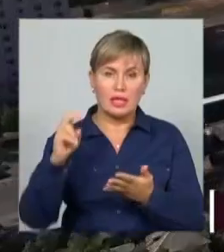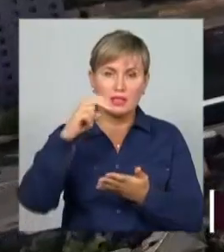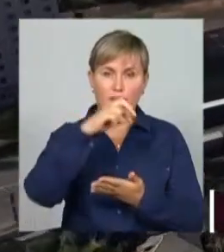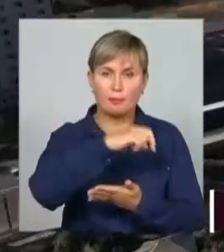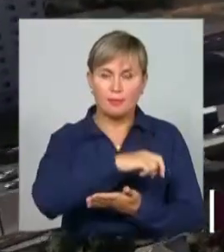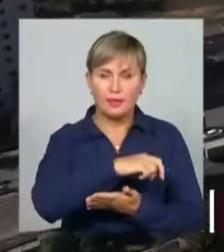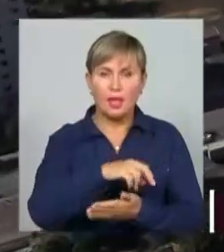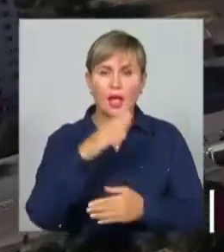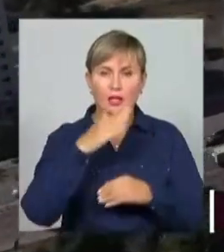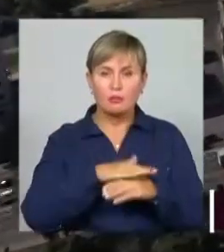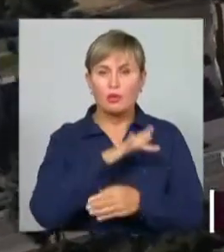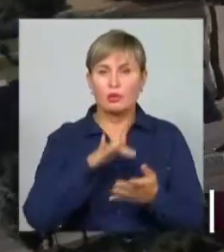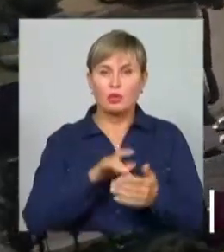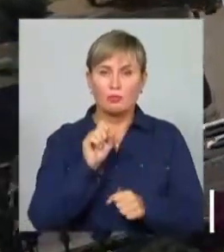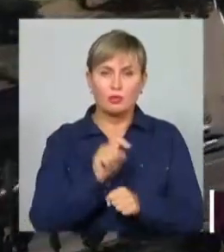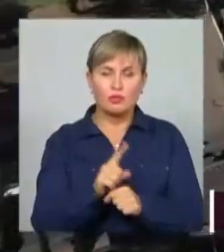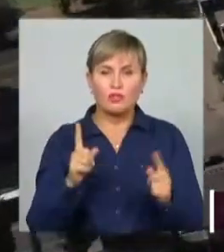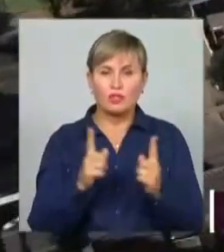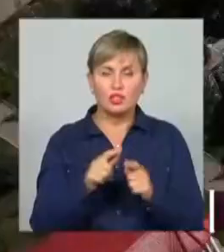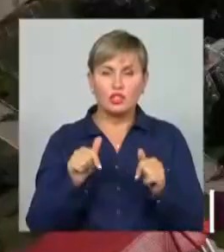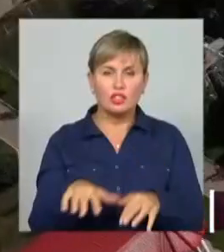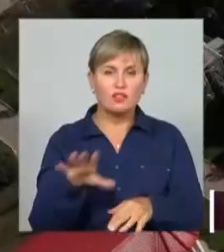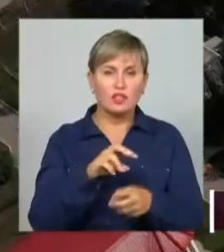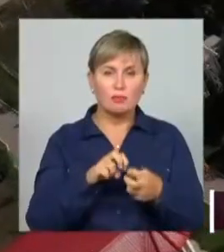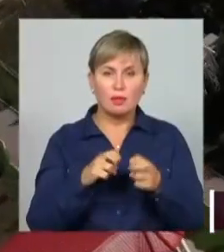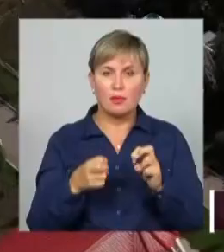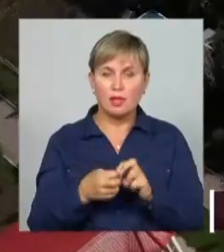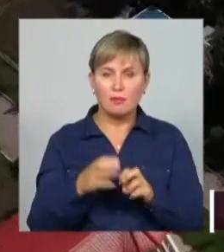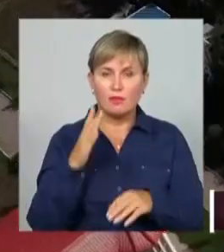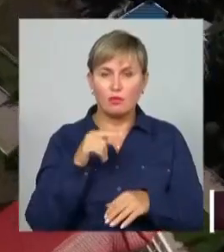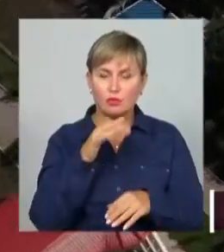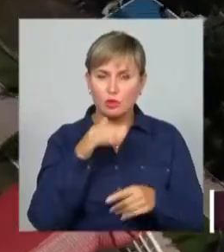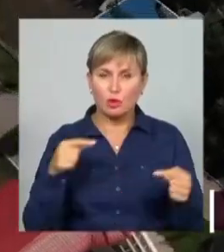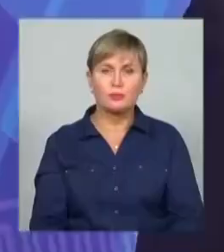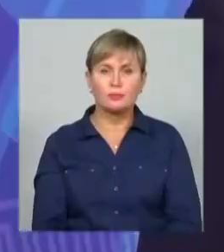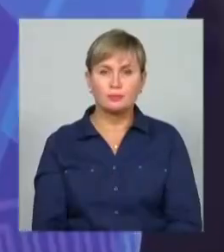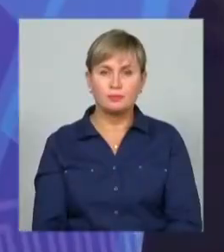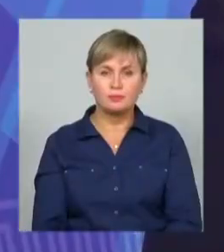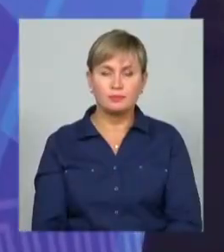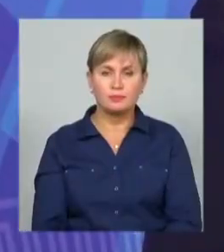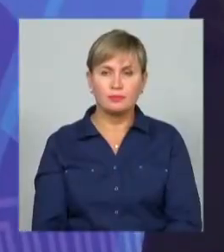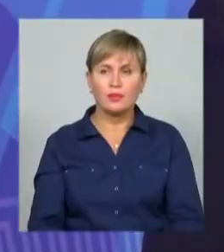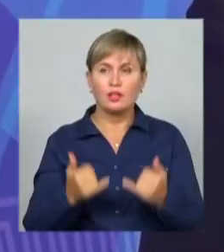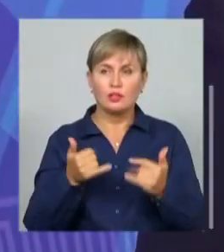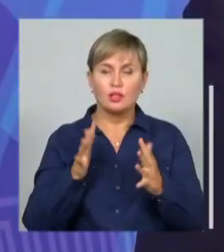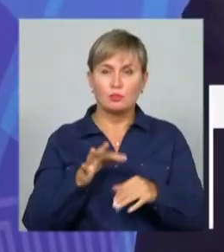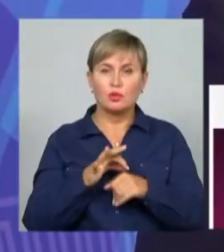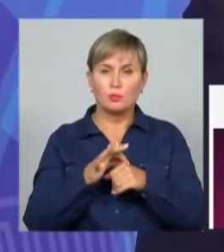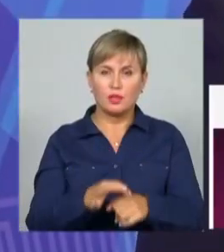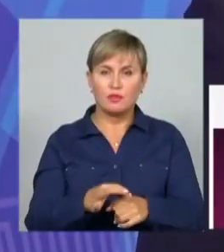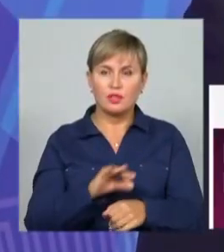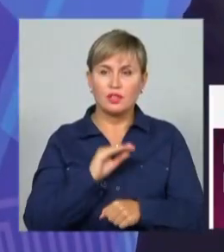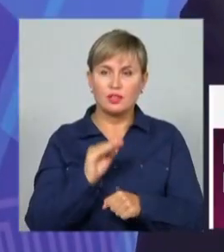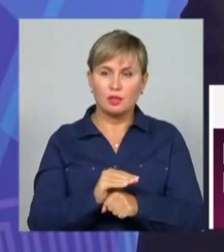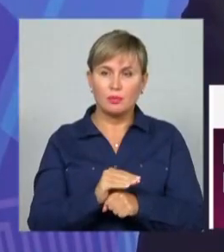переходов. Аким города поручил участникам встречи решить все проблемные моменты в указанные сроки. Сейчас будет проведен